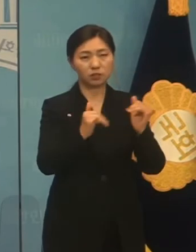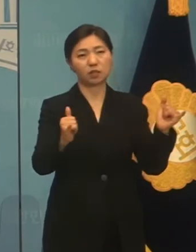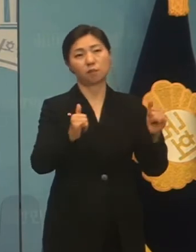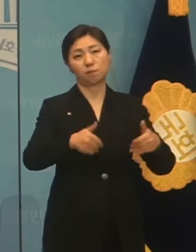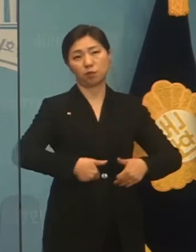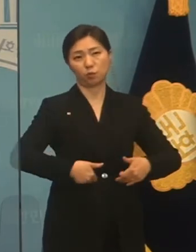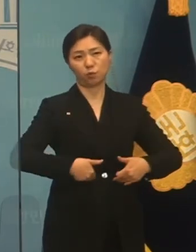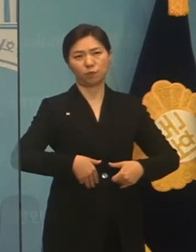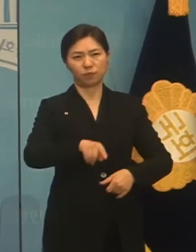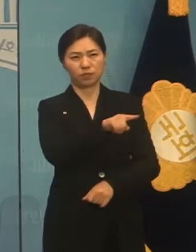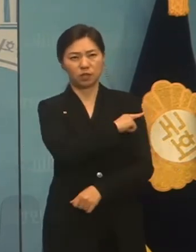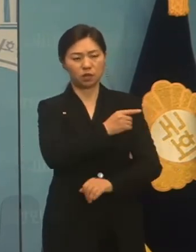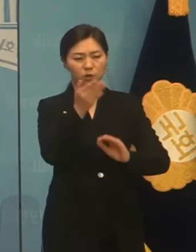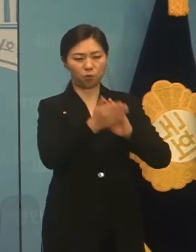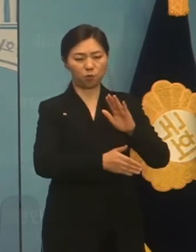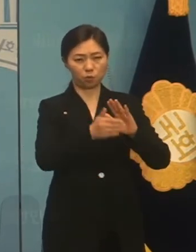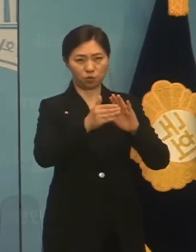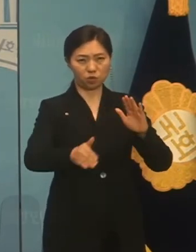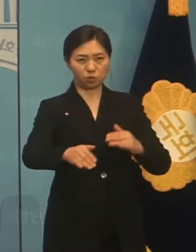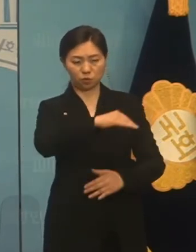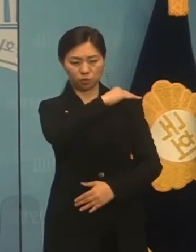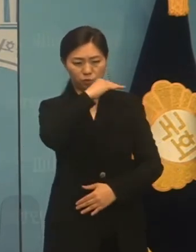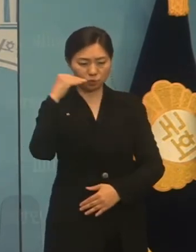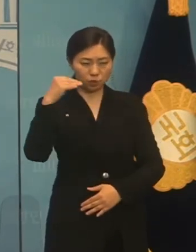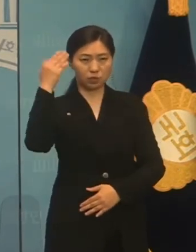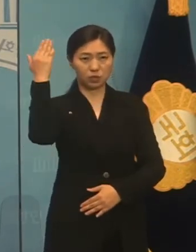가장 공정하고 투명하게